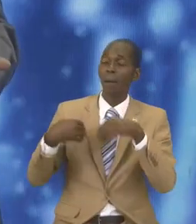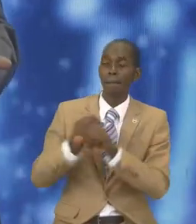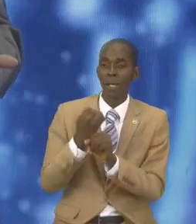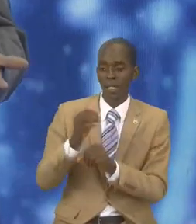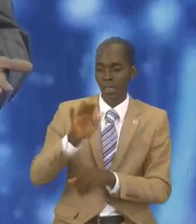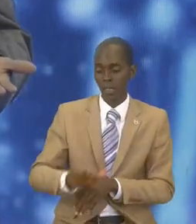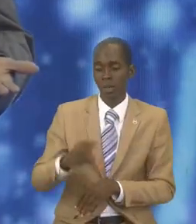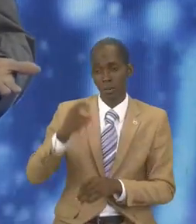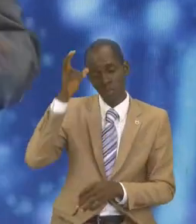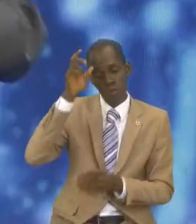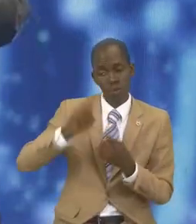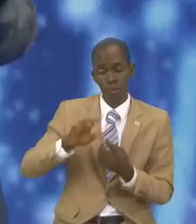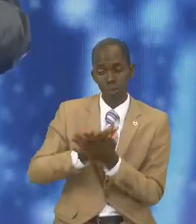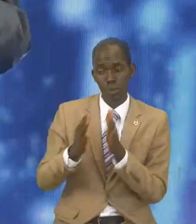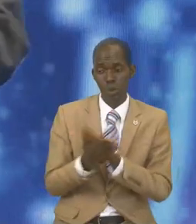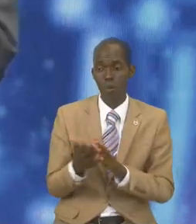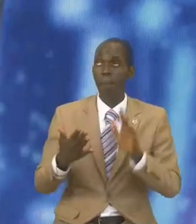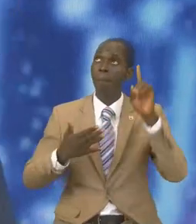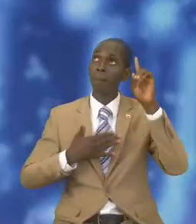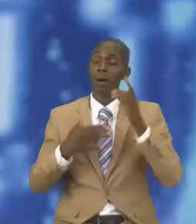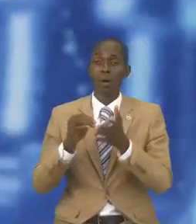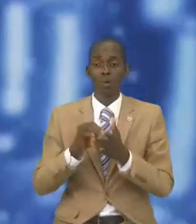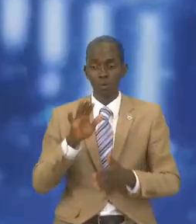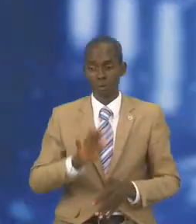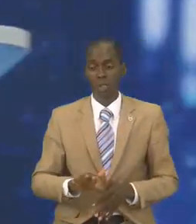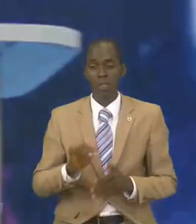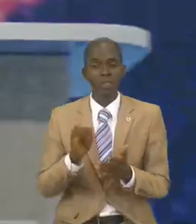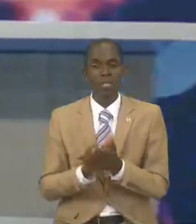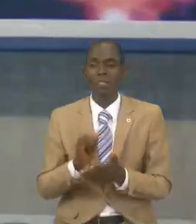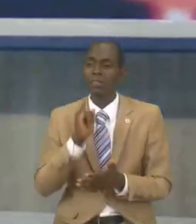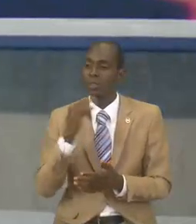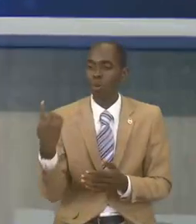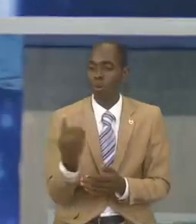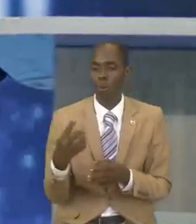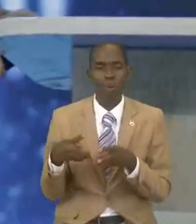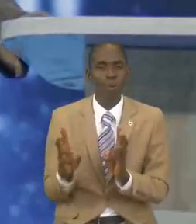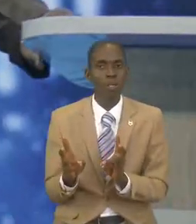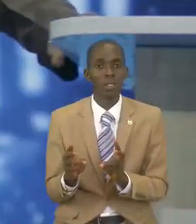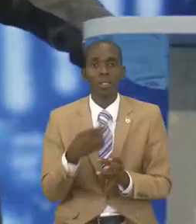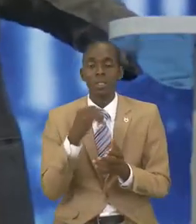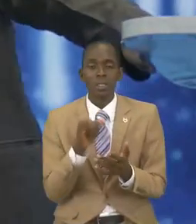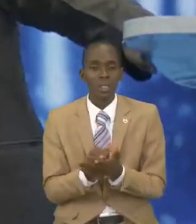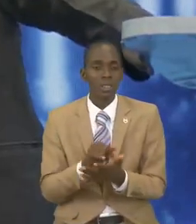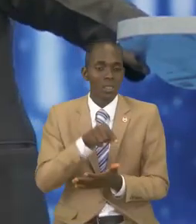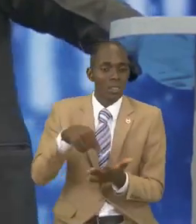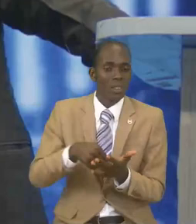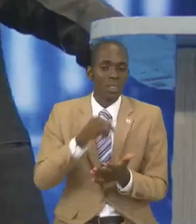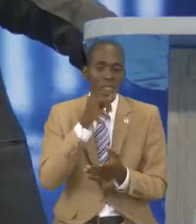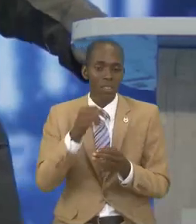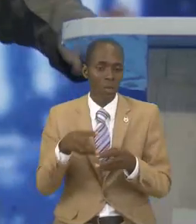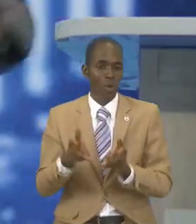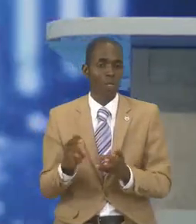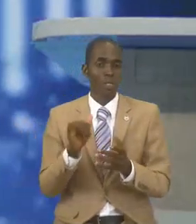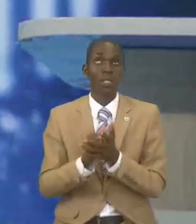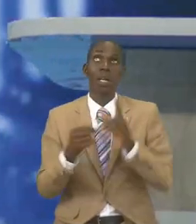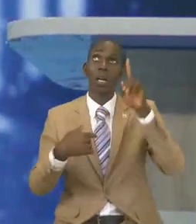du diable pour qu'il soit converti, pour devenir mon enfant. Il n'y a pas d'autre moyen. Il dit, voici le chemin que je te pardonnerai et je